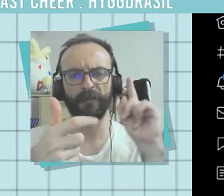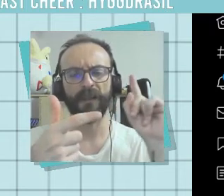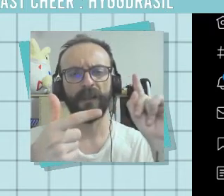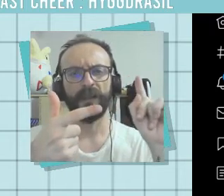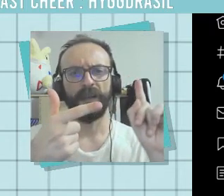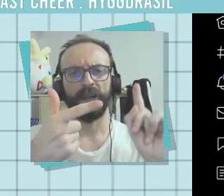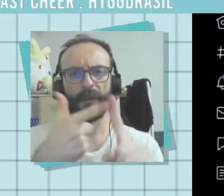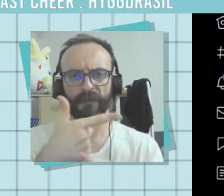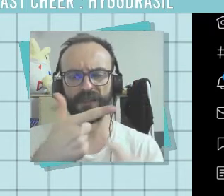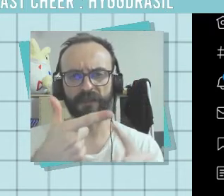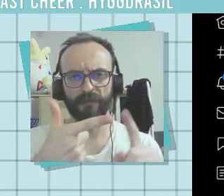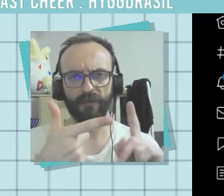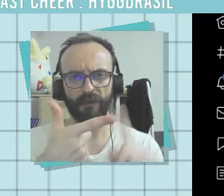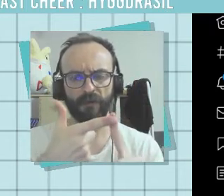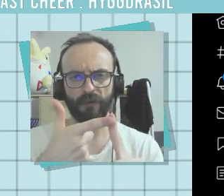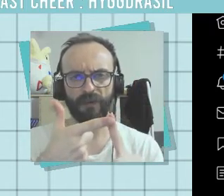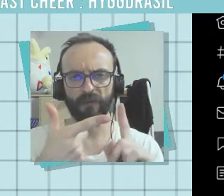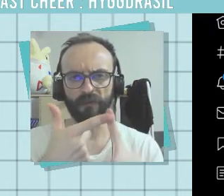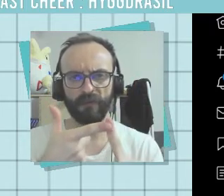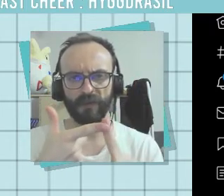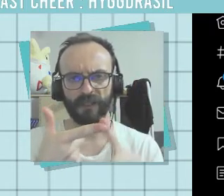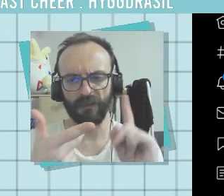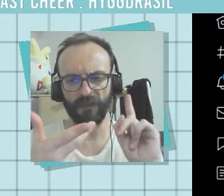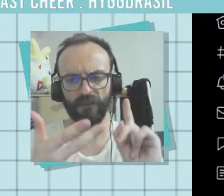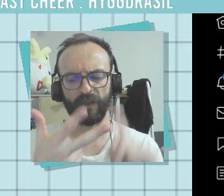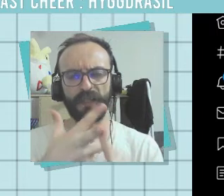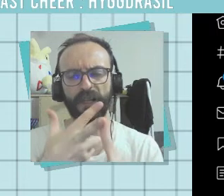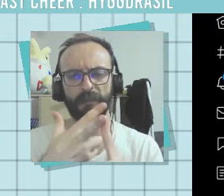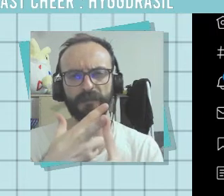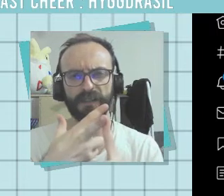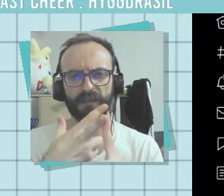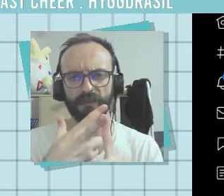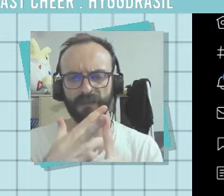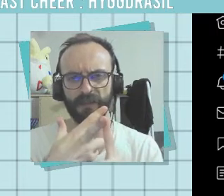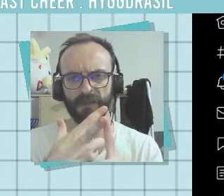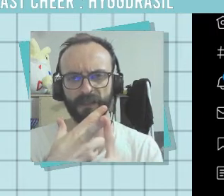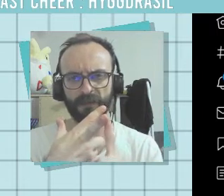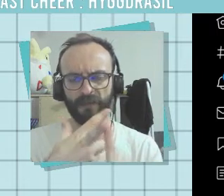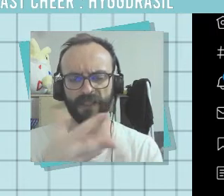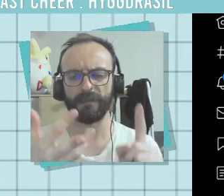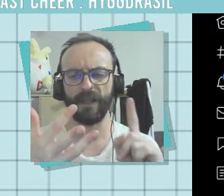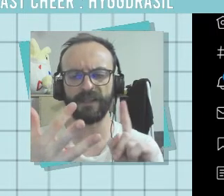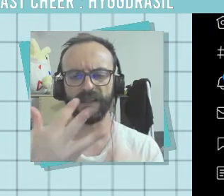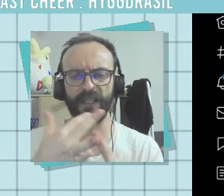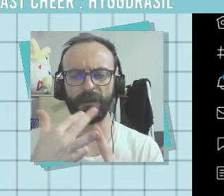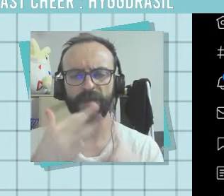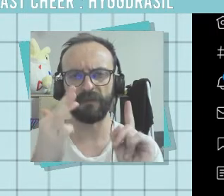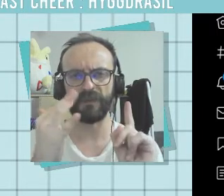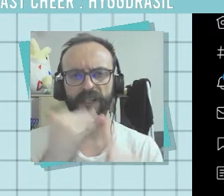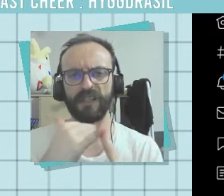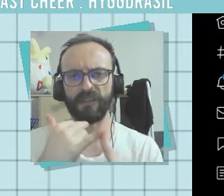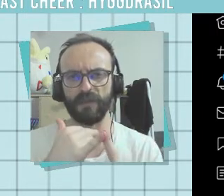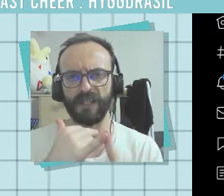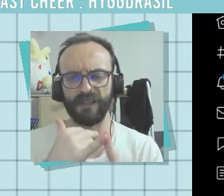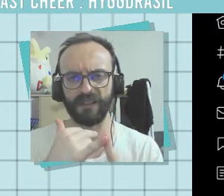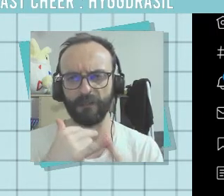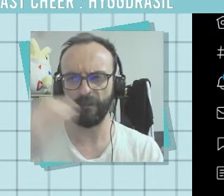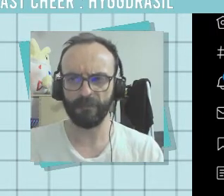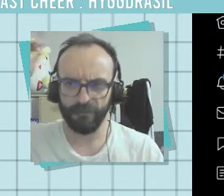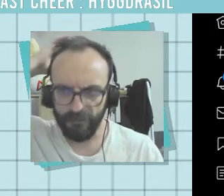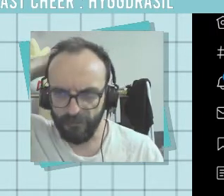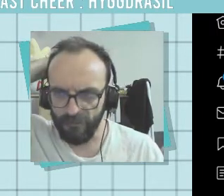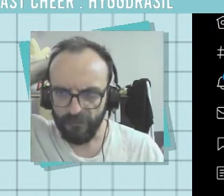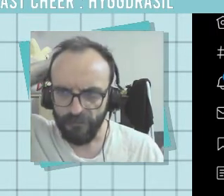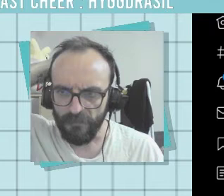main, la position, le mouvement qui est effectué, la position aussi, il me semble, dans l'espace, l'expression du visage, et j'ai oublié le 5e.